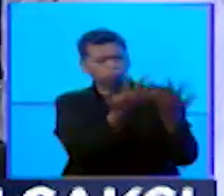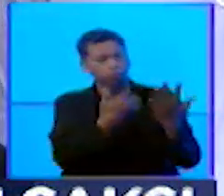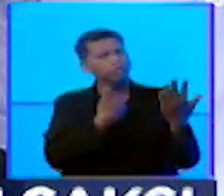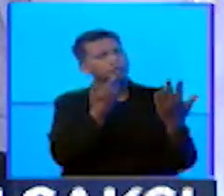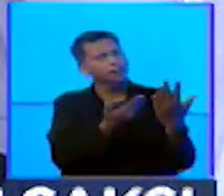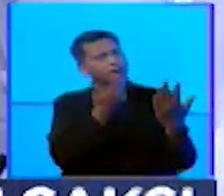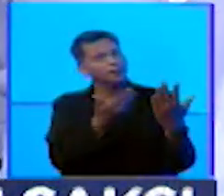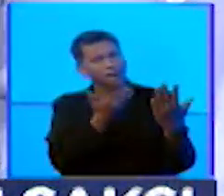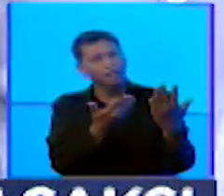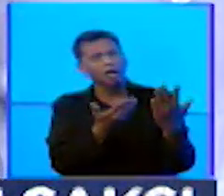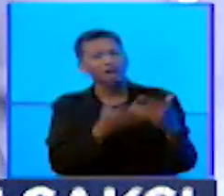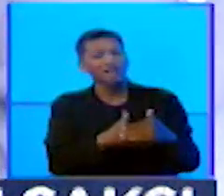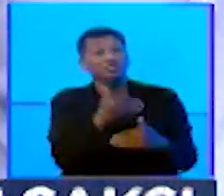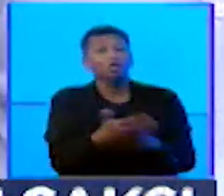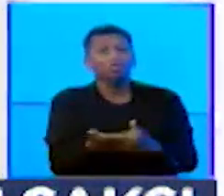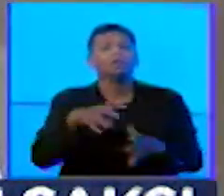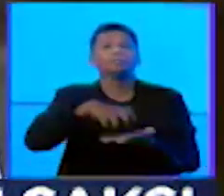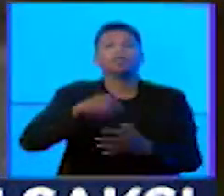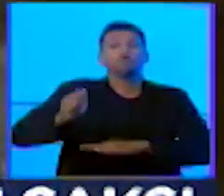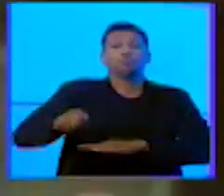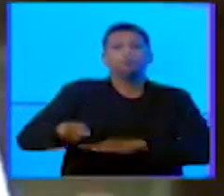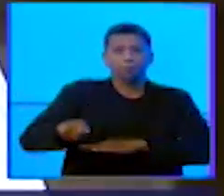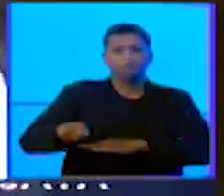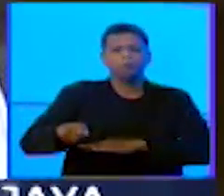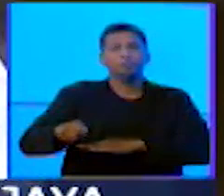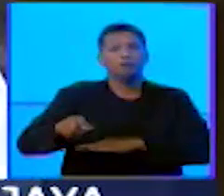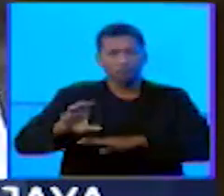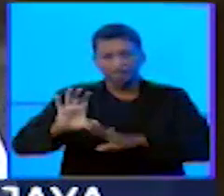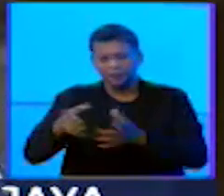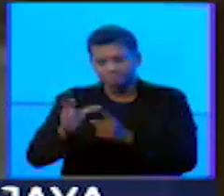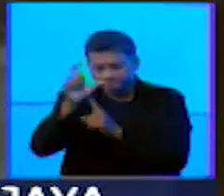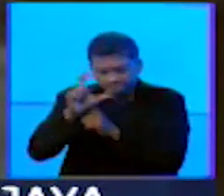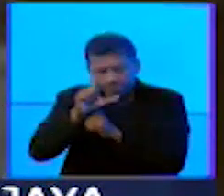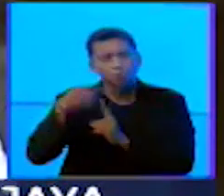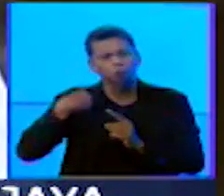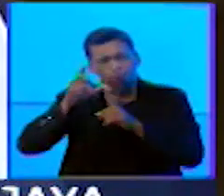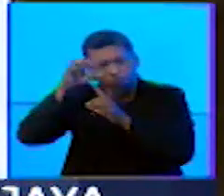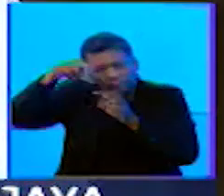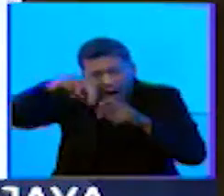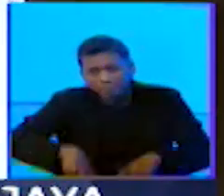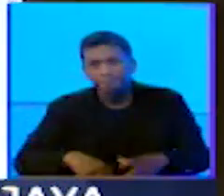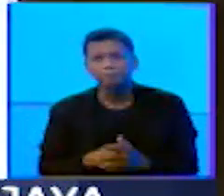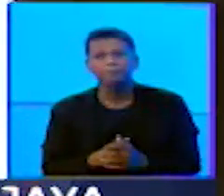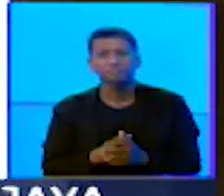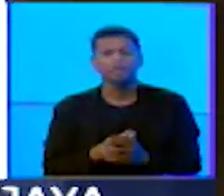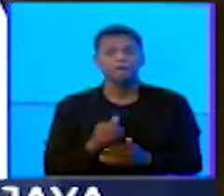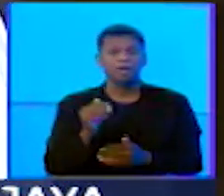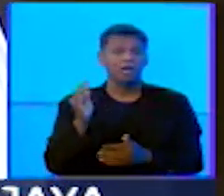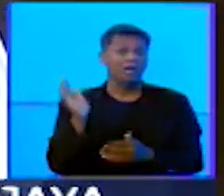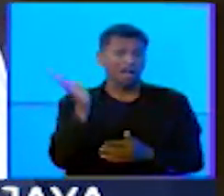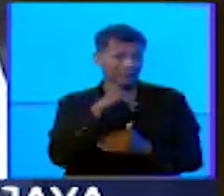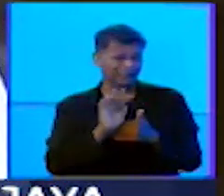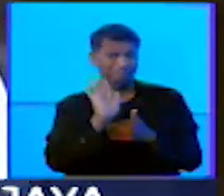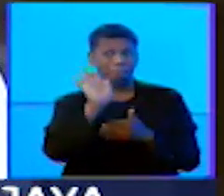untuk menaikkan status kepenyidikan. Dalam waktu 2-3 hari ke depan, ini adalah tahap lidik, makanya sifatnya